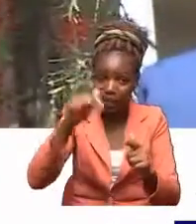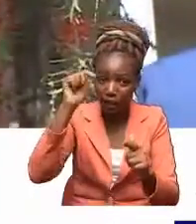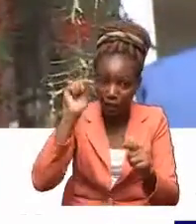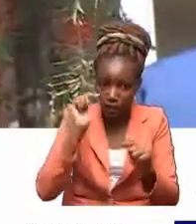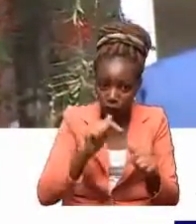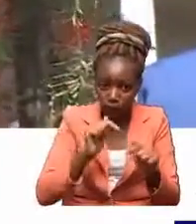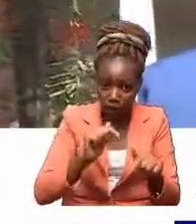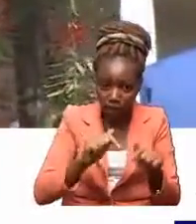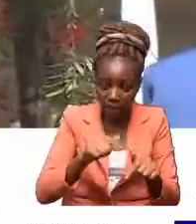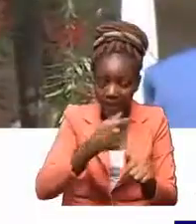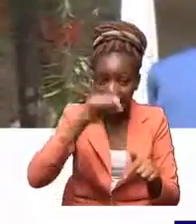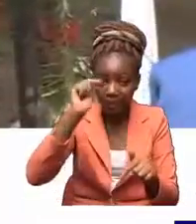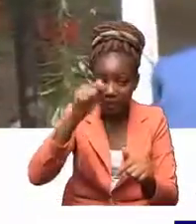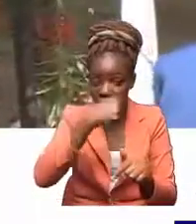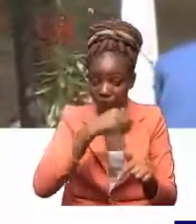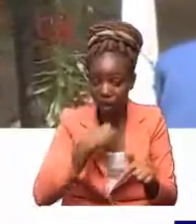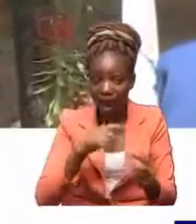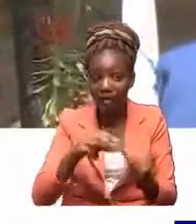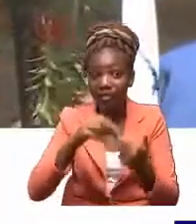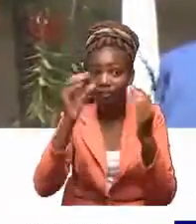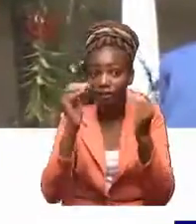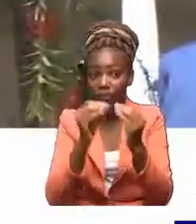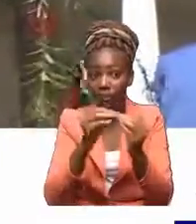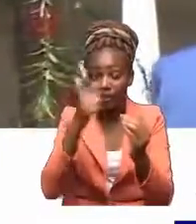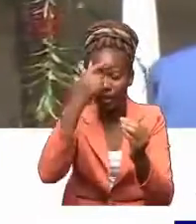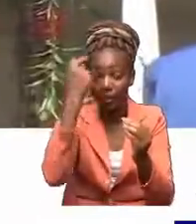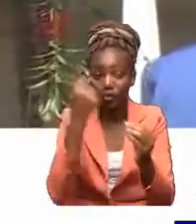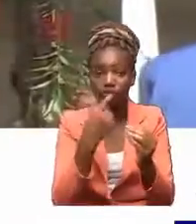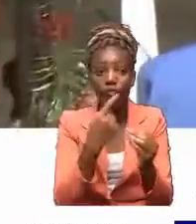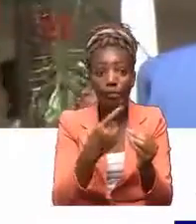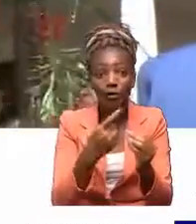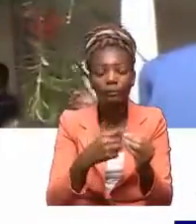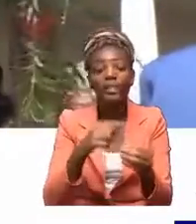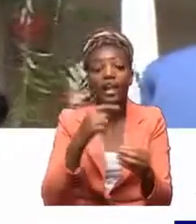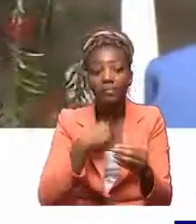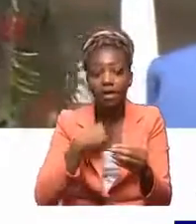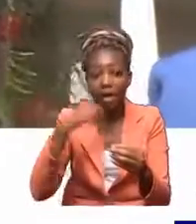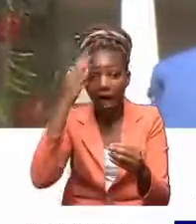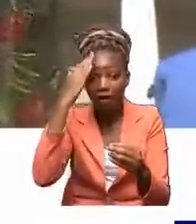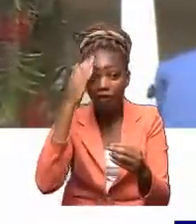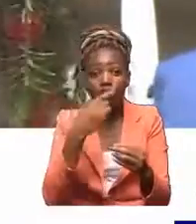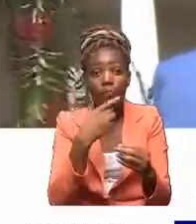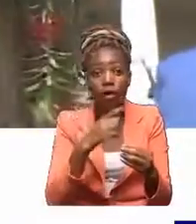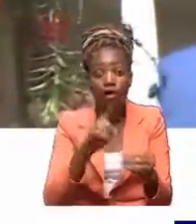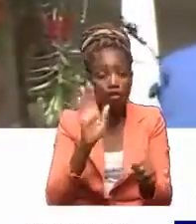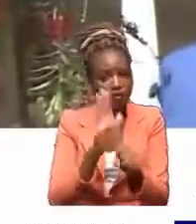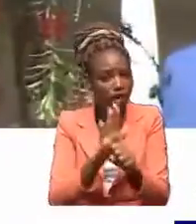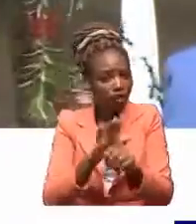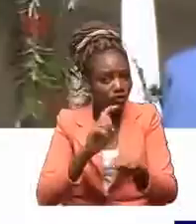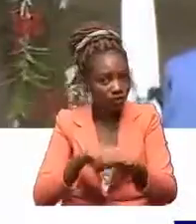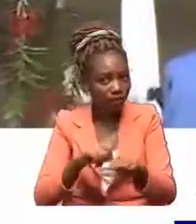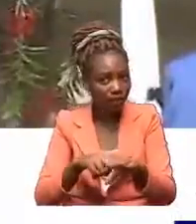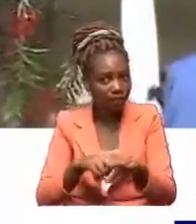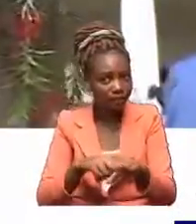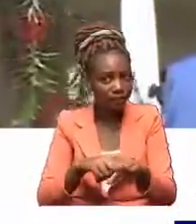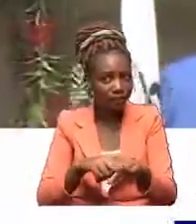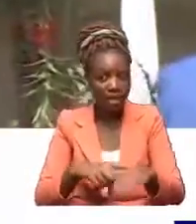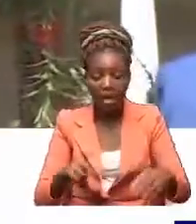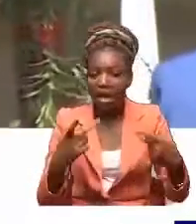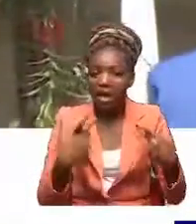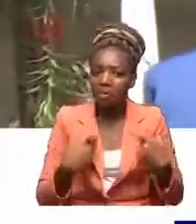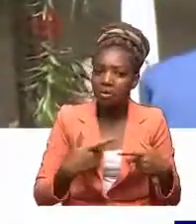heshima ya mzee ambaye ametuacha. Nimemjua Mzee Moi kwa miaka mingi. Sitaki kuanza kama wale wengine ambaye